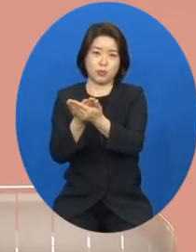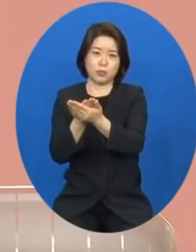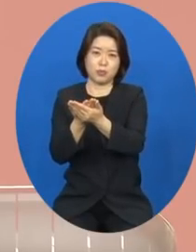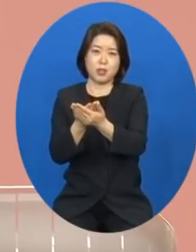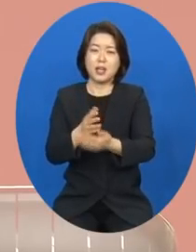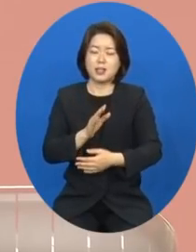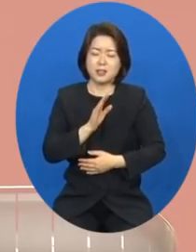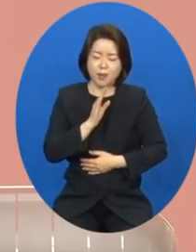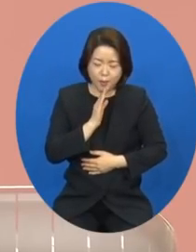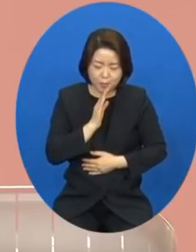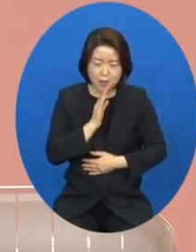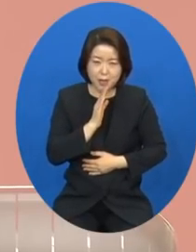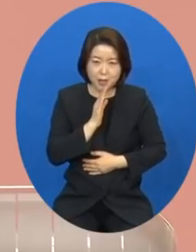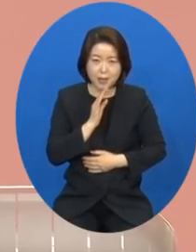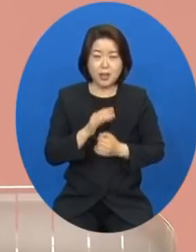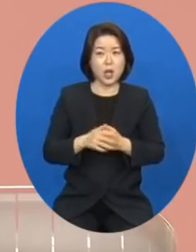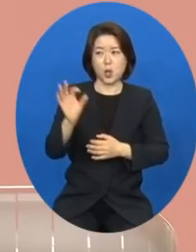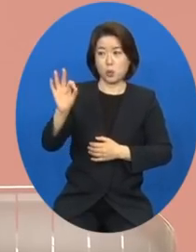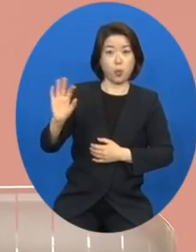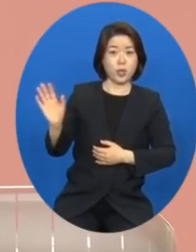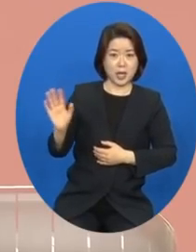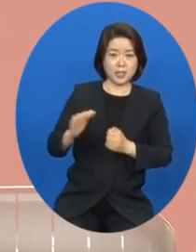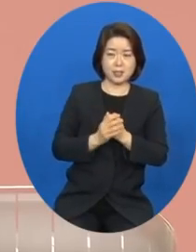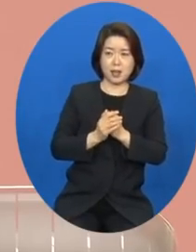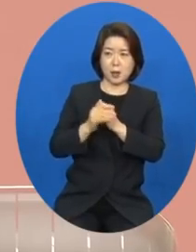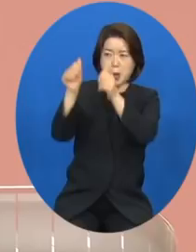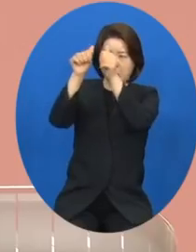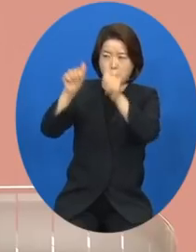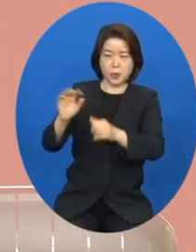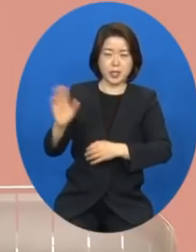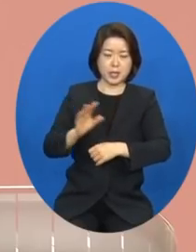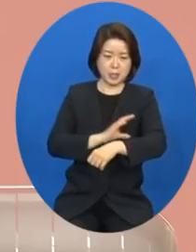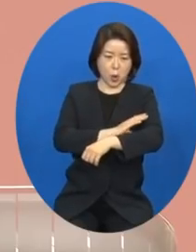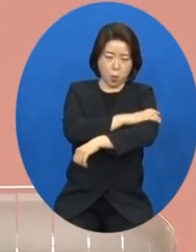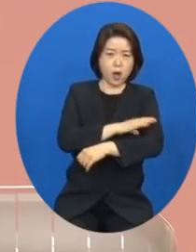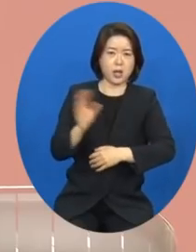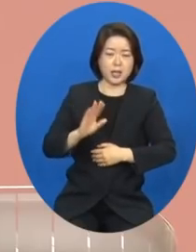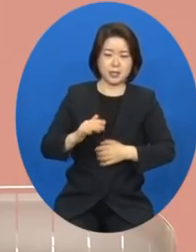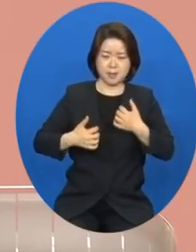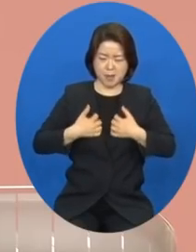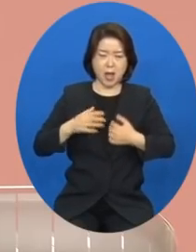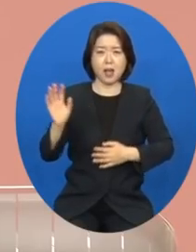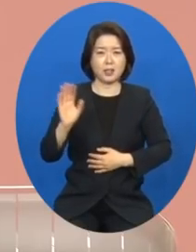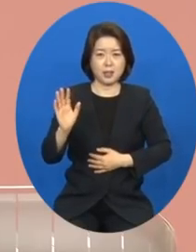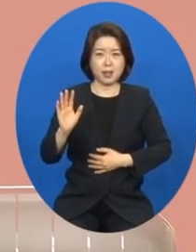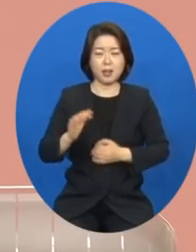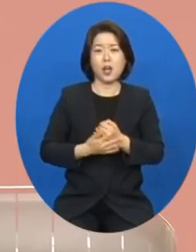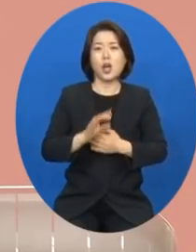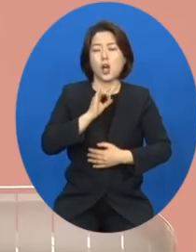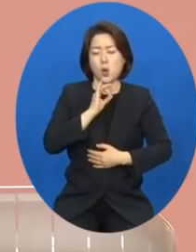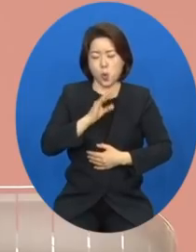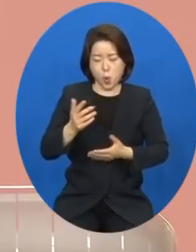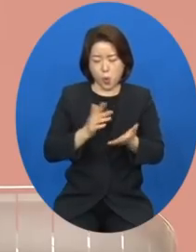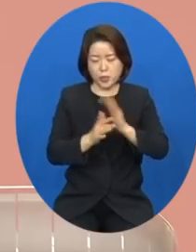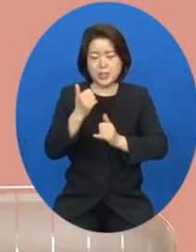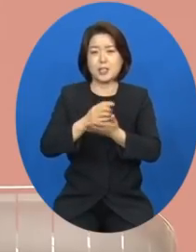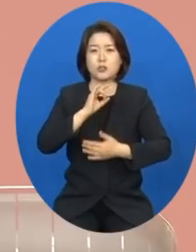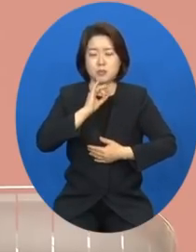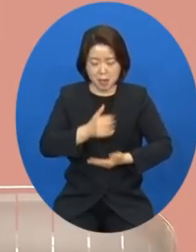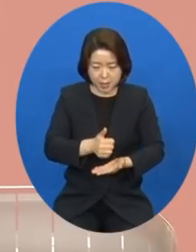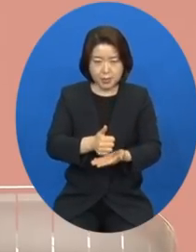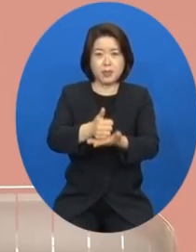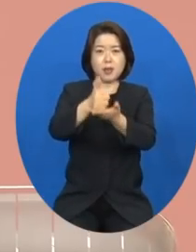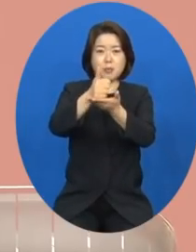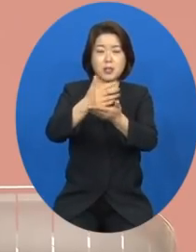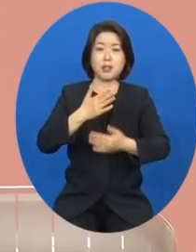정말 돈이 아니라 우상이 아니라 걸려 게 아니라 쾌락이 아니라 의지 예수님만 섬기는